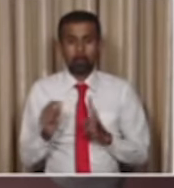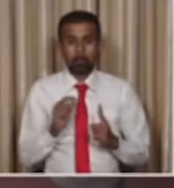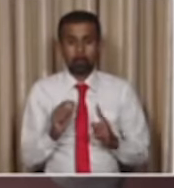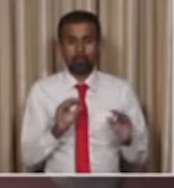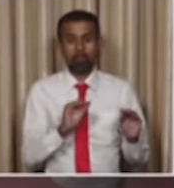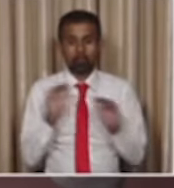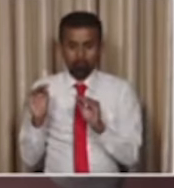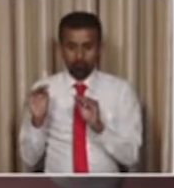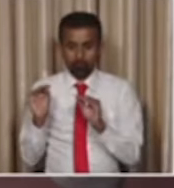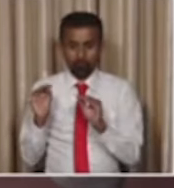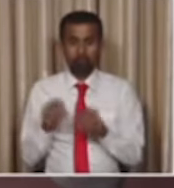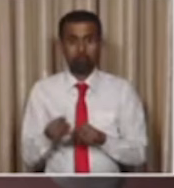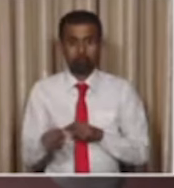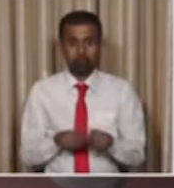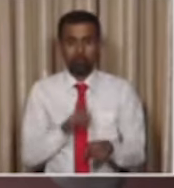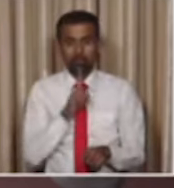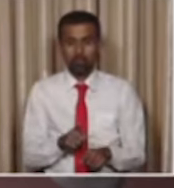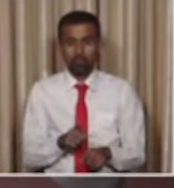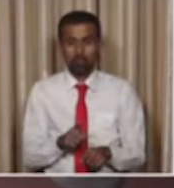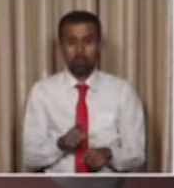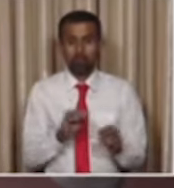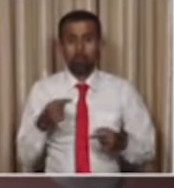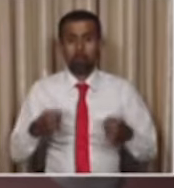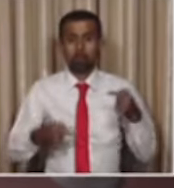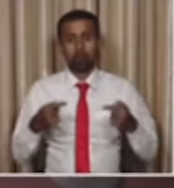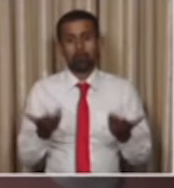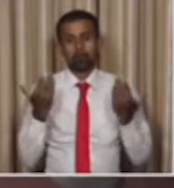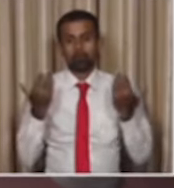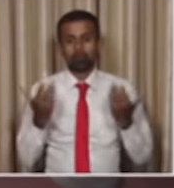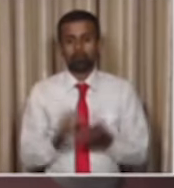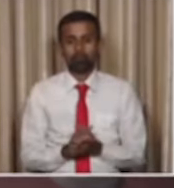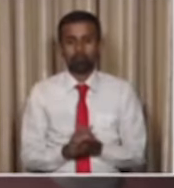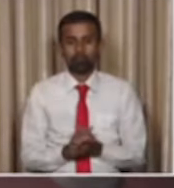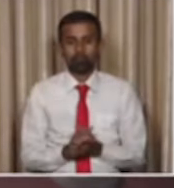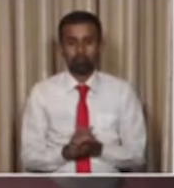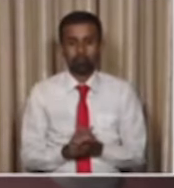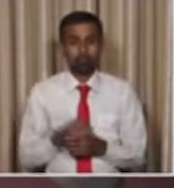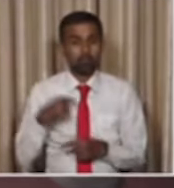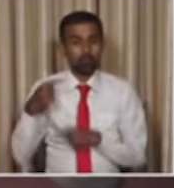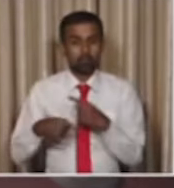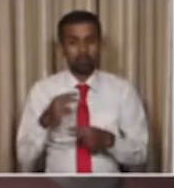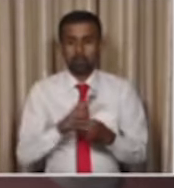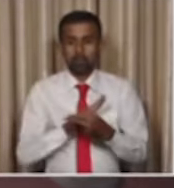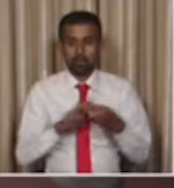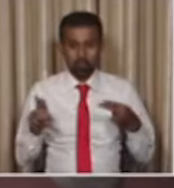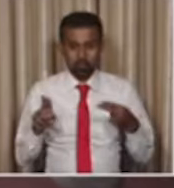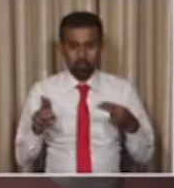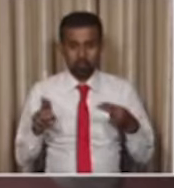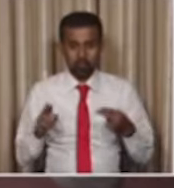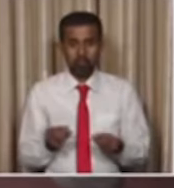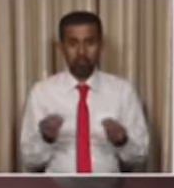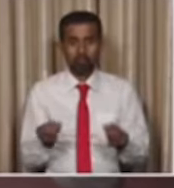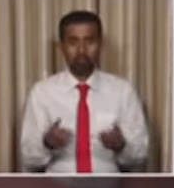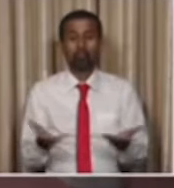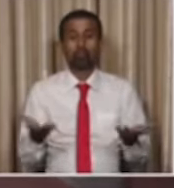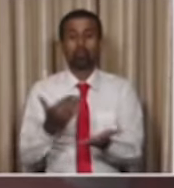කල් තිබ්බායයි කියා සලකා පාර්ලිමේන්තුව කල් තිබීම විවාදෙ පටන් ගන්න මේක තමයි තියෙන්නේ මේ සම්ප්‍රදාය දෙන්න එපා මේ සම්ප්‍රදාය දුන්නත් කොතන